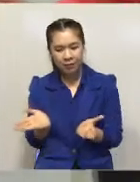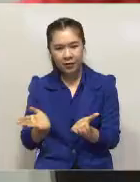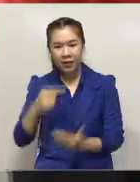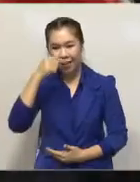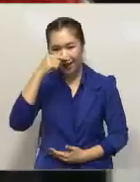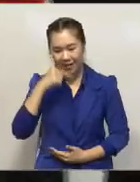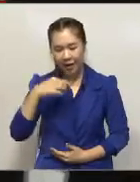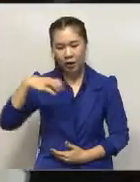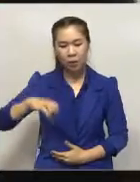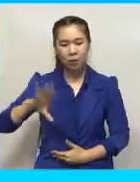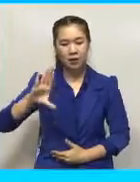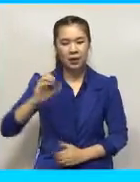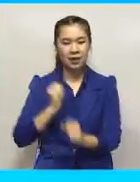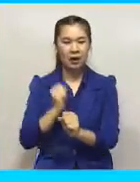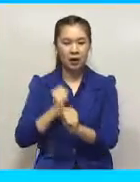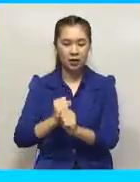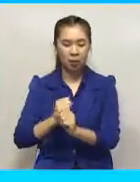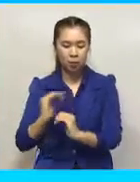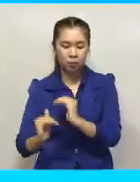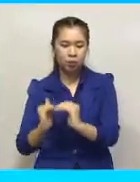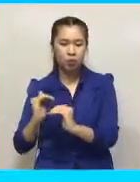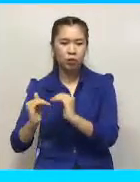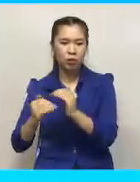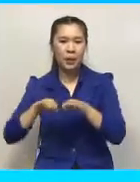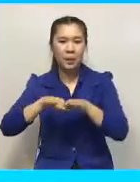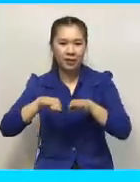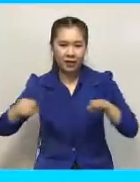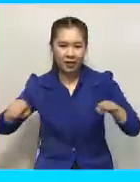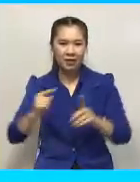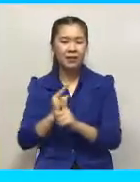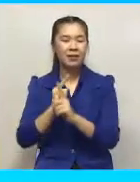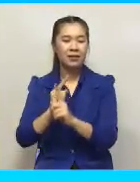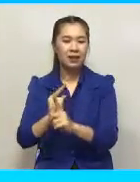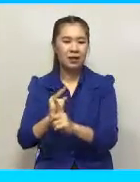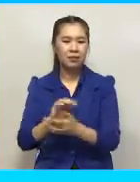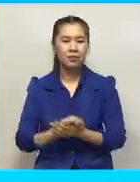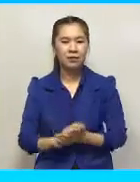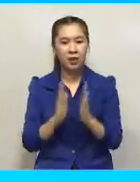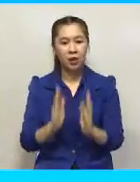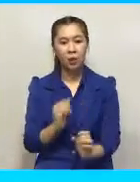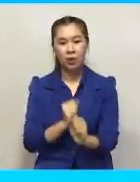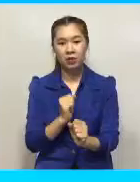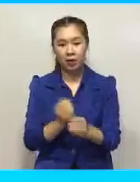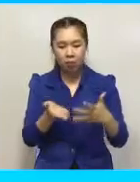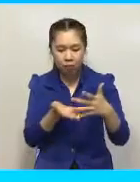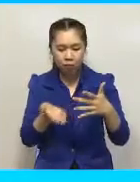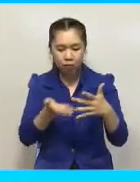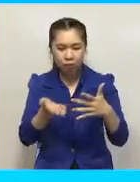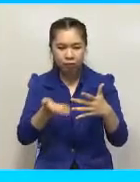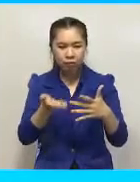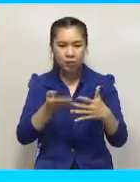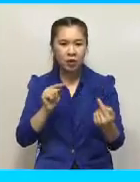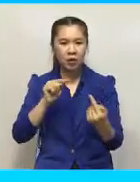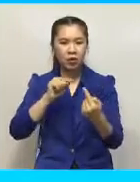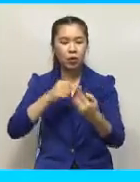ริษัทที่สามารถพัฒนากระบวนการให้ได้ตามมาตรฐานซึ่งมีส่วนช่วยให้ผู้ประกอบการก้าวทันตามความต้อง